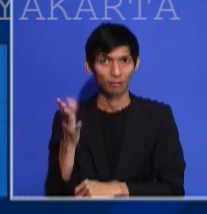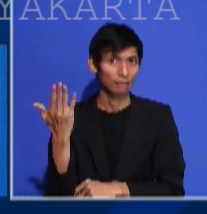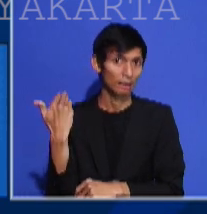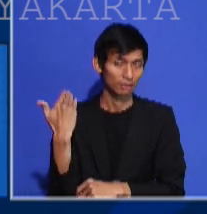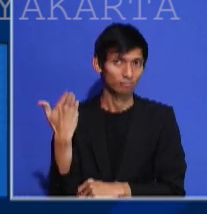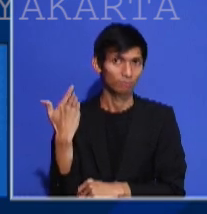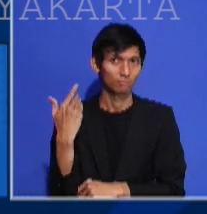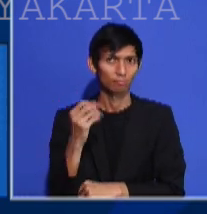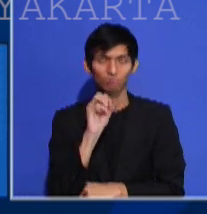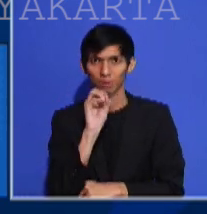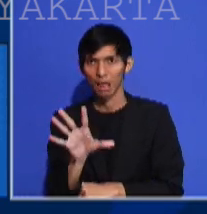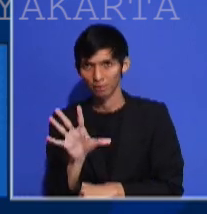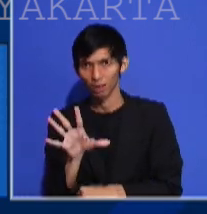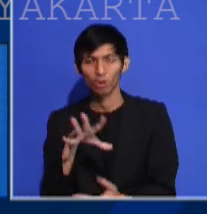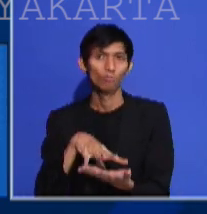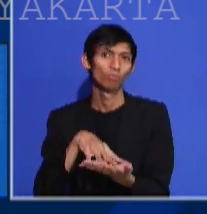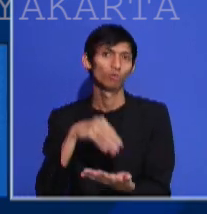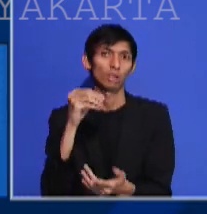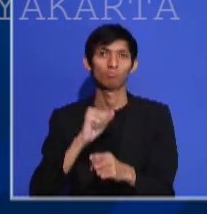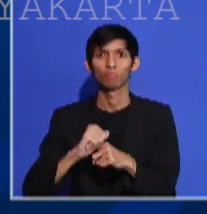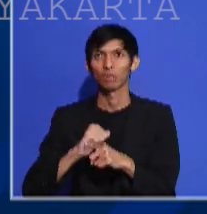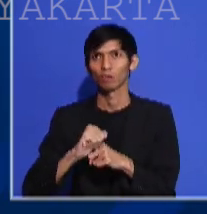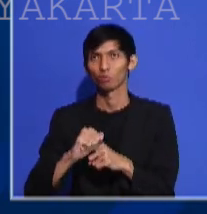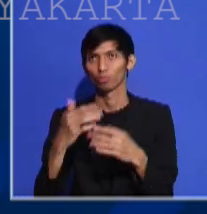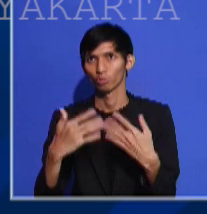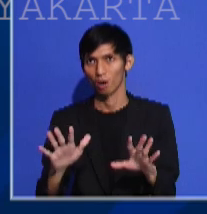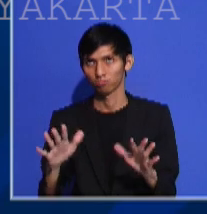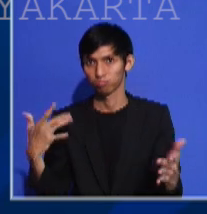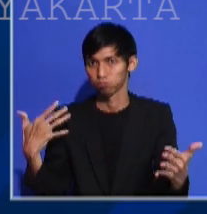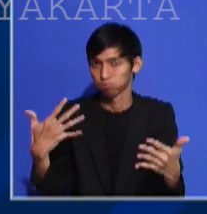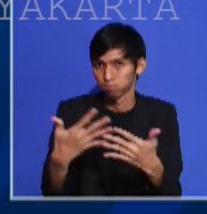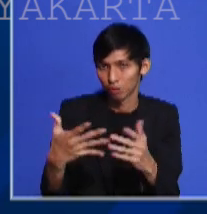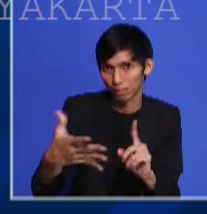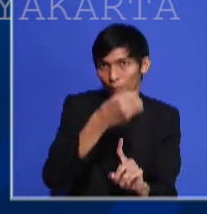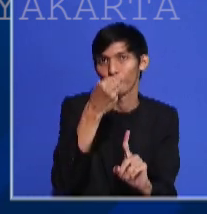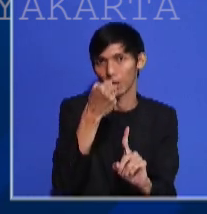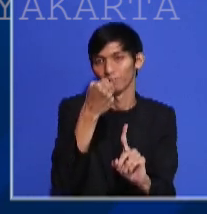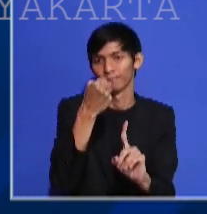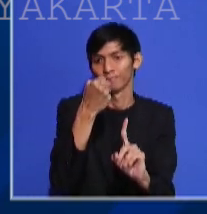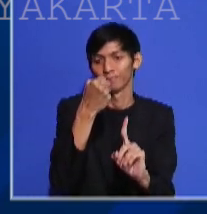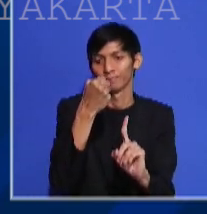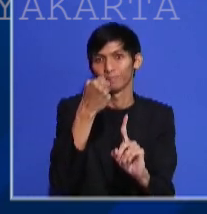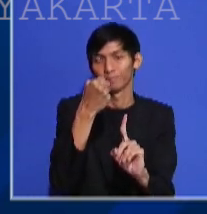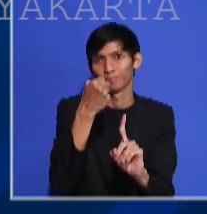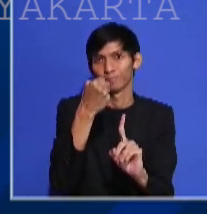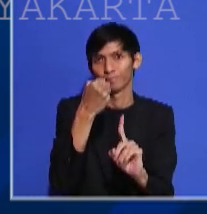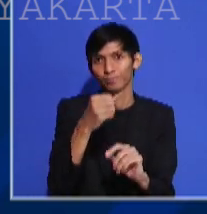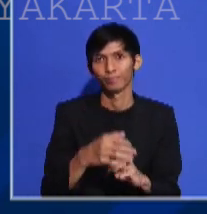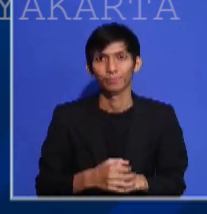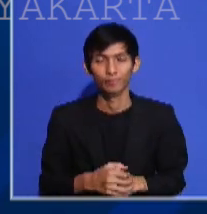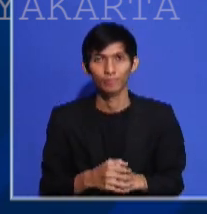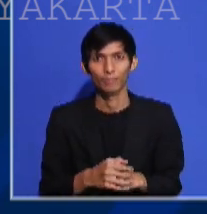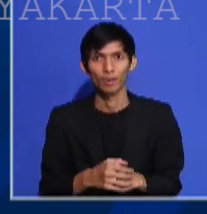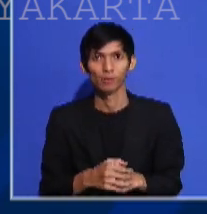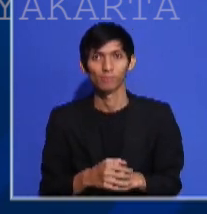pemusatan latihan dan kemudian juga ada beberapa target yang EE kemudian akan diaih begitu dalam paralimpiade